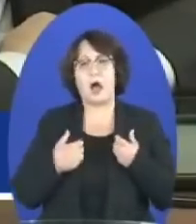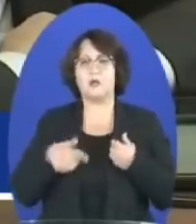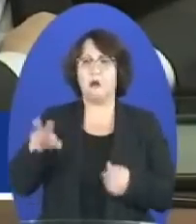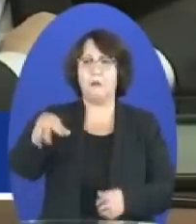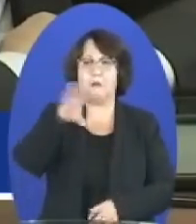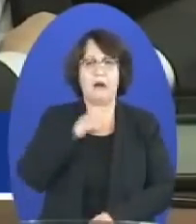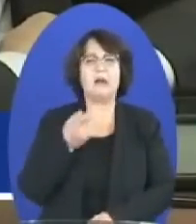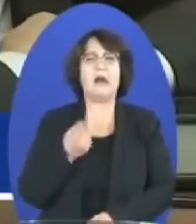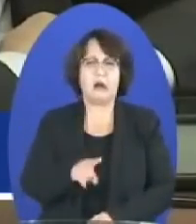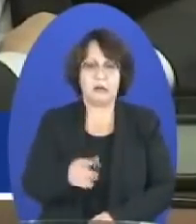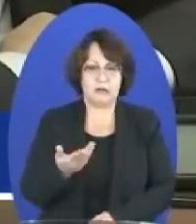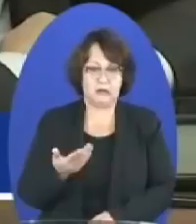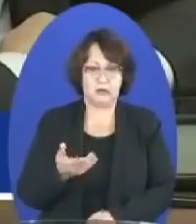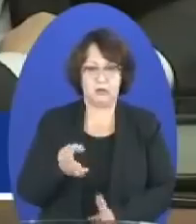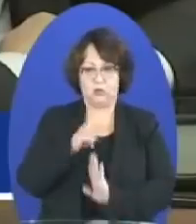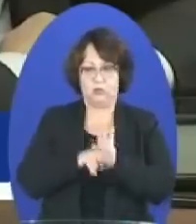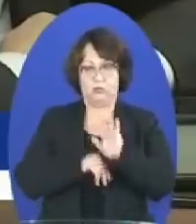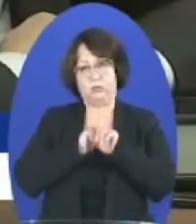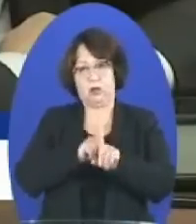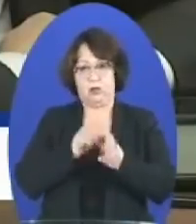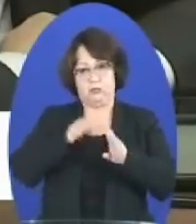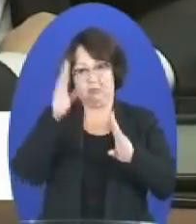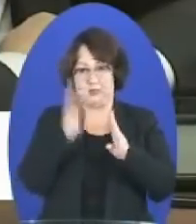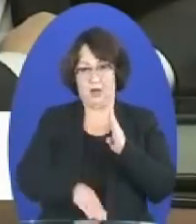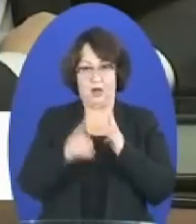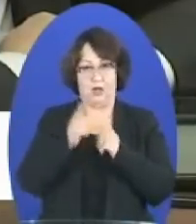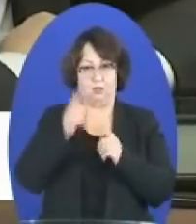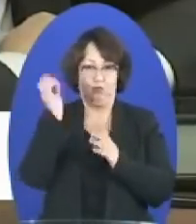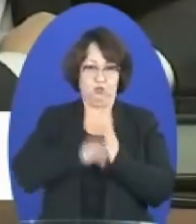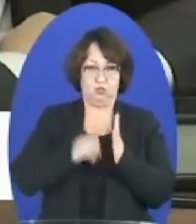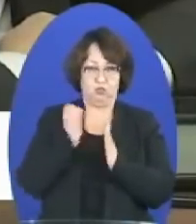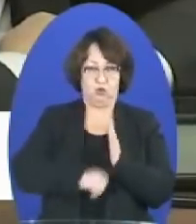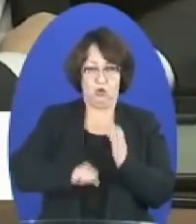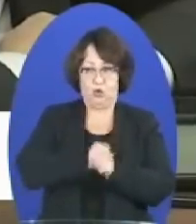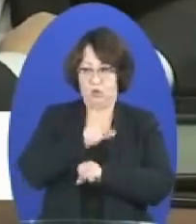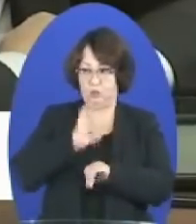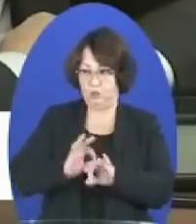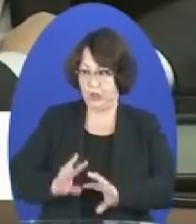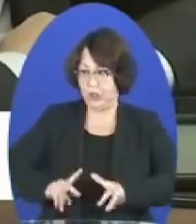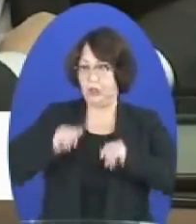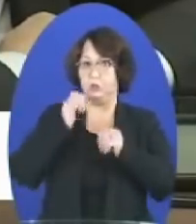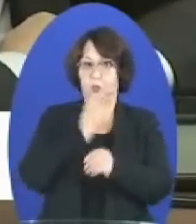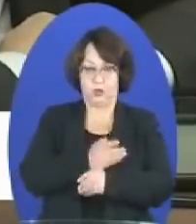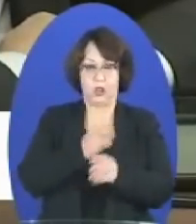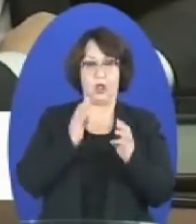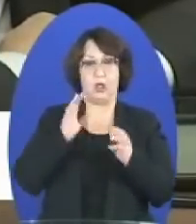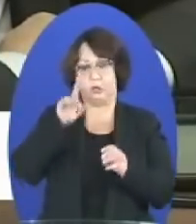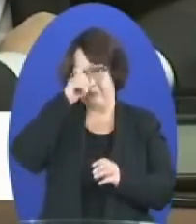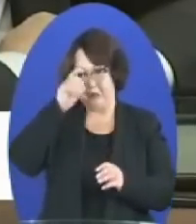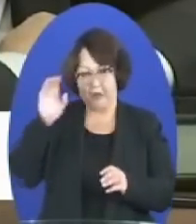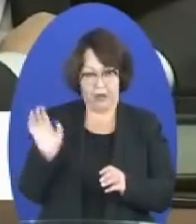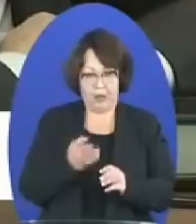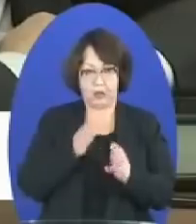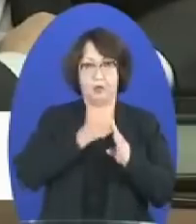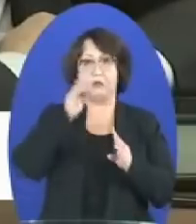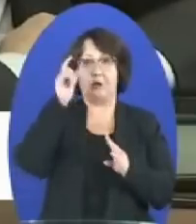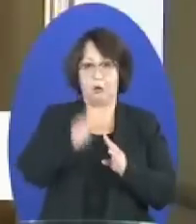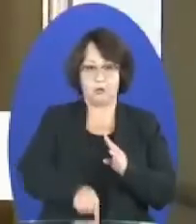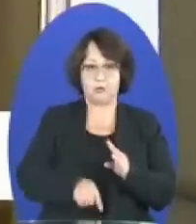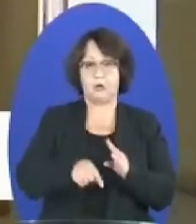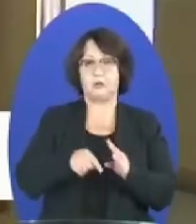дэвсэн мэдлэн байх юм нэ. Ахин сайн зааварчилж өгөхгүй бол энэ бас бидний нэрсдэл бидний дотроос гарах эрсдэл юм уу гэж ингэж харагдаж